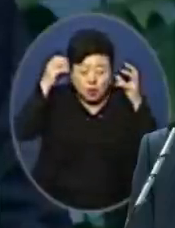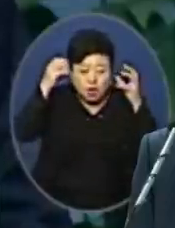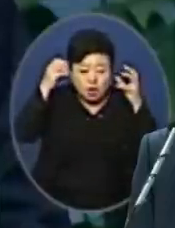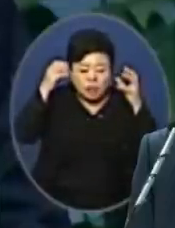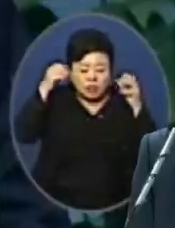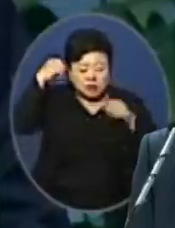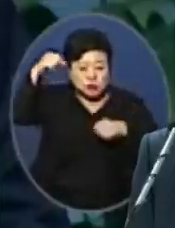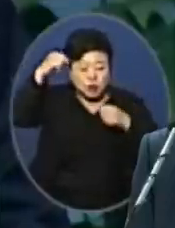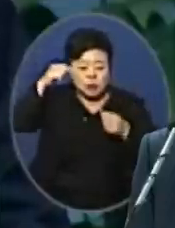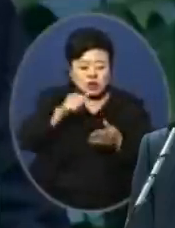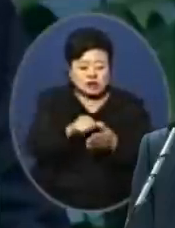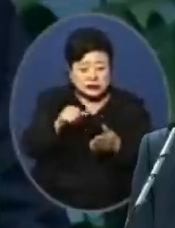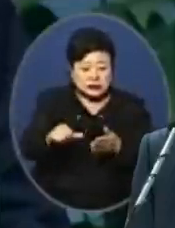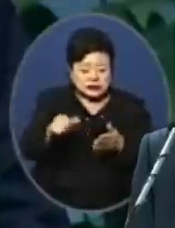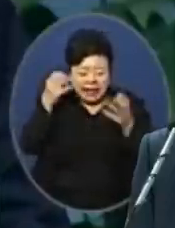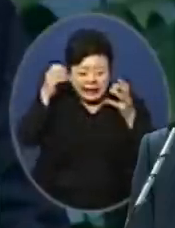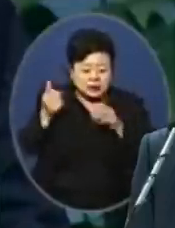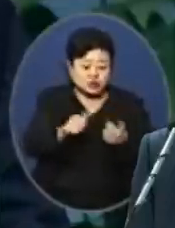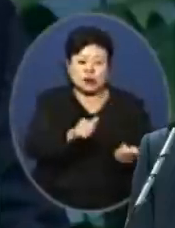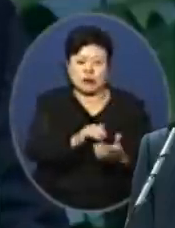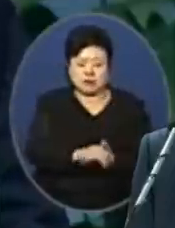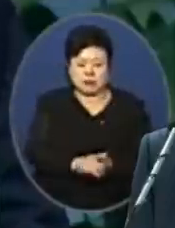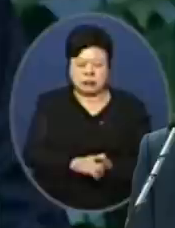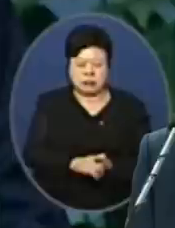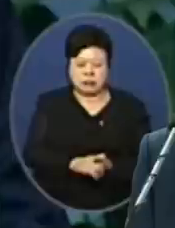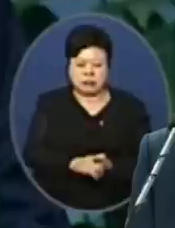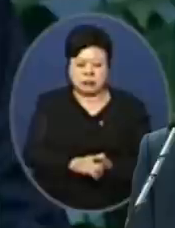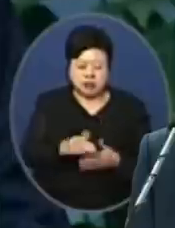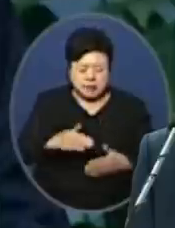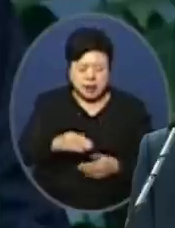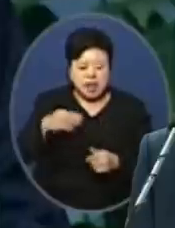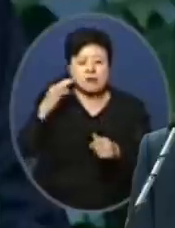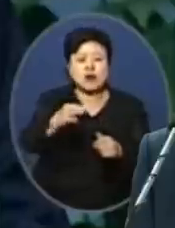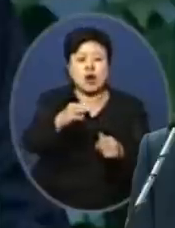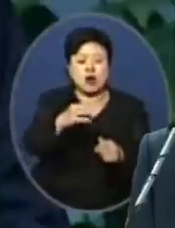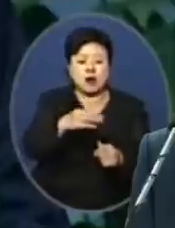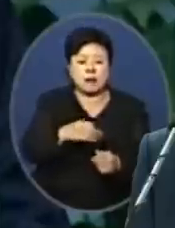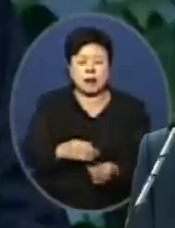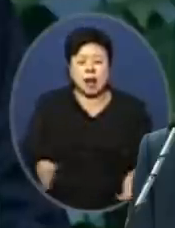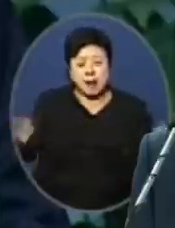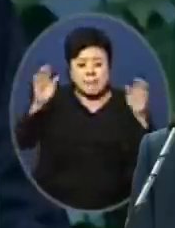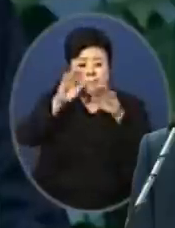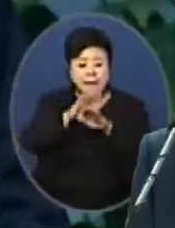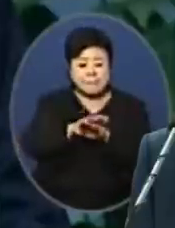그러니 이날에는 임금이 급히 너희를 불러서 나가라고 할 때에는